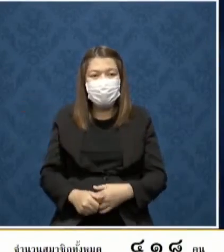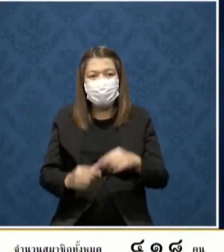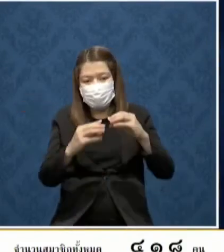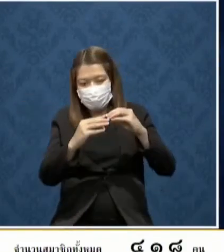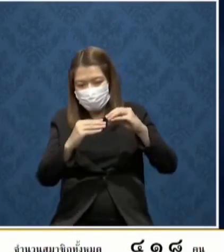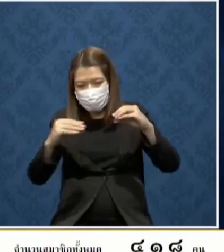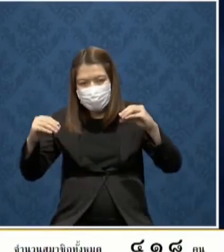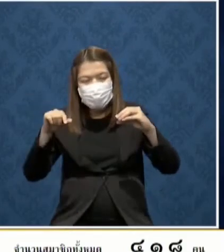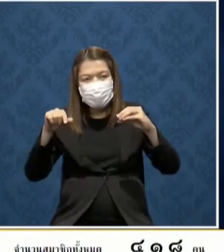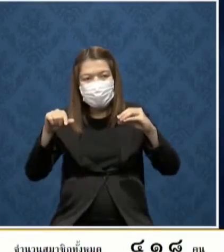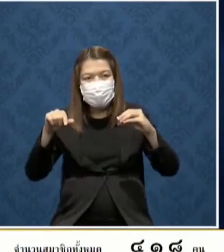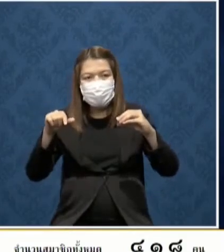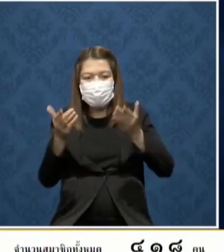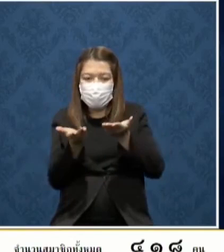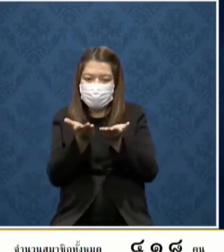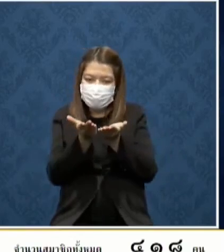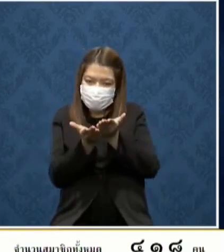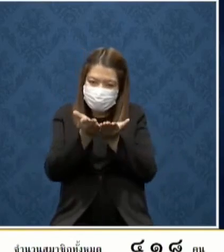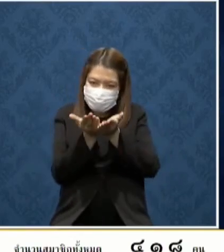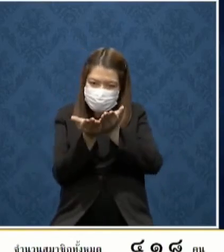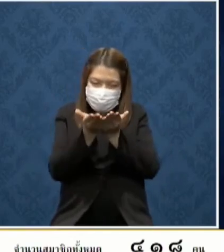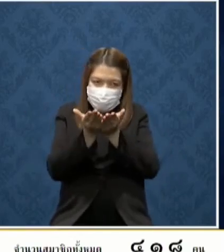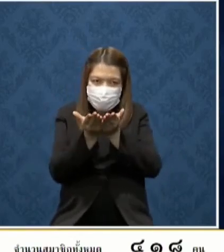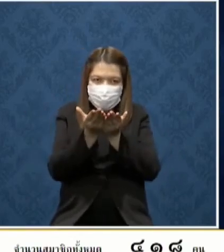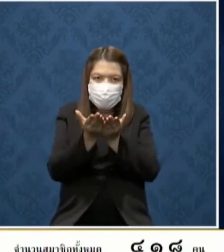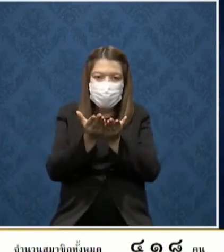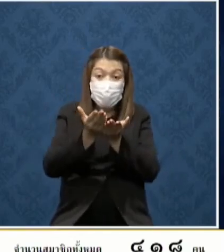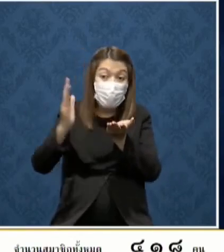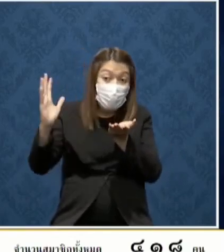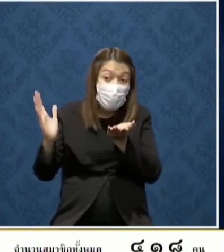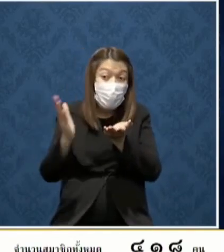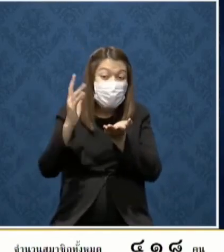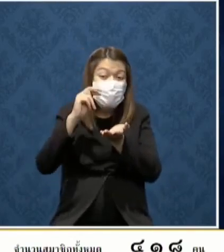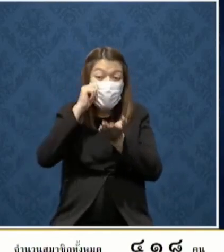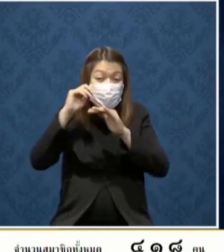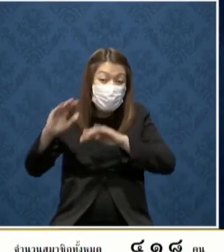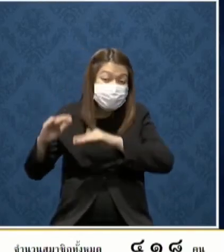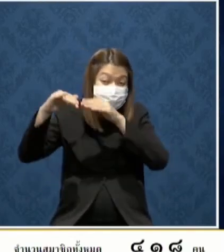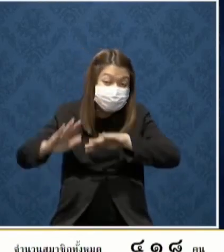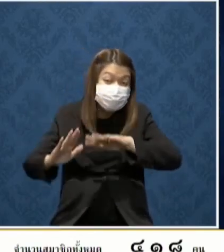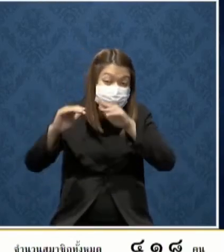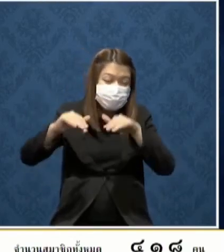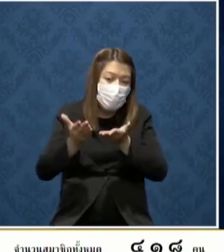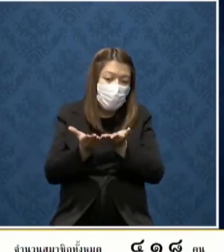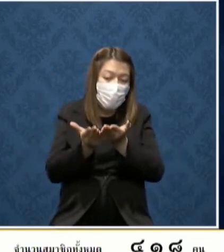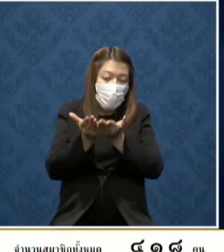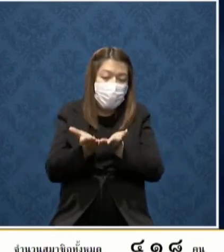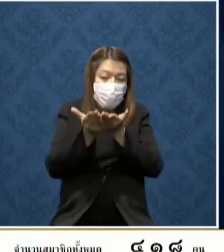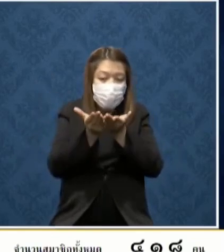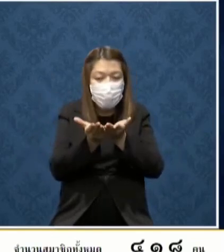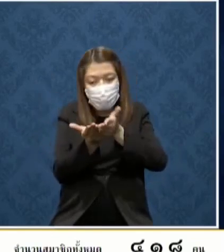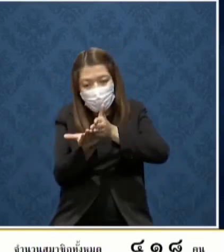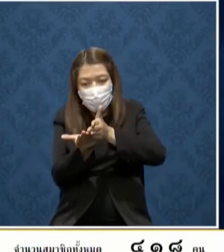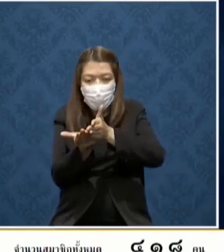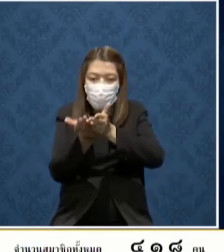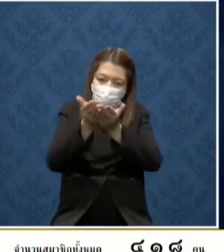อุปกรรทใช้รักษาสมดุของเรือ แบบวถาเจอคลดลม ตัคลีบนี้มันกจะช่วยลกษา ไมให้เรือเีง